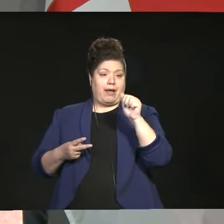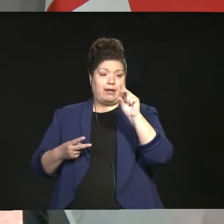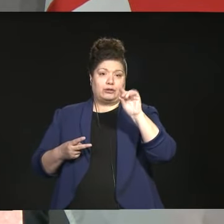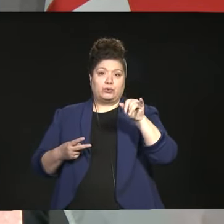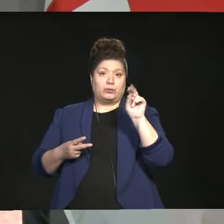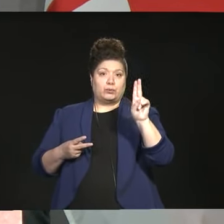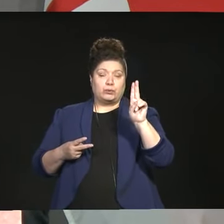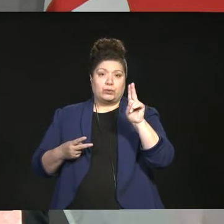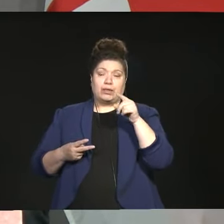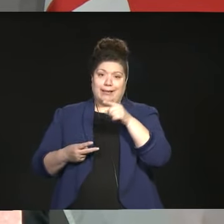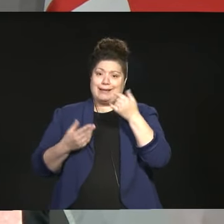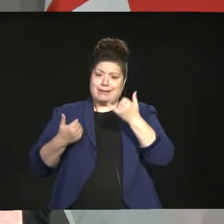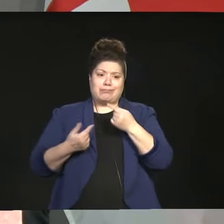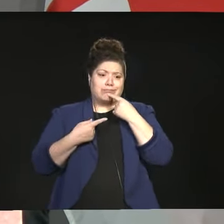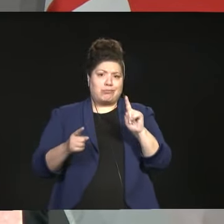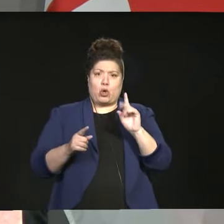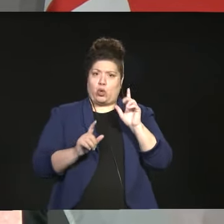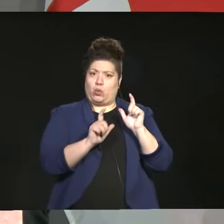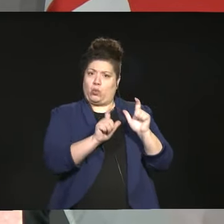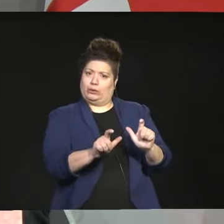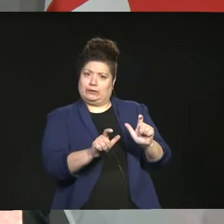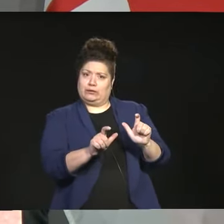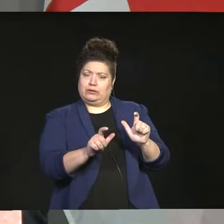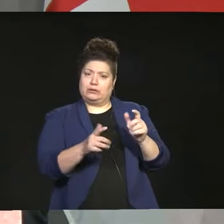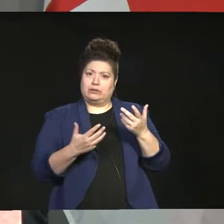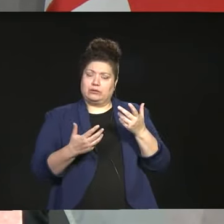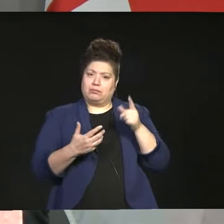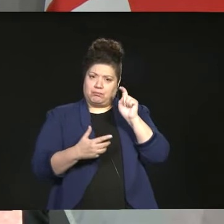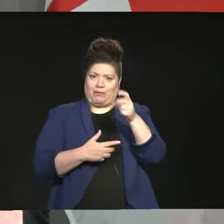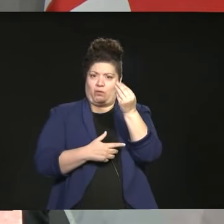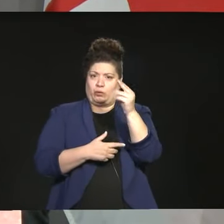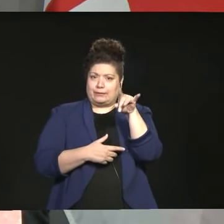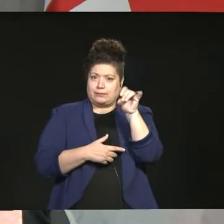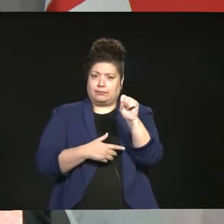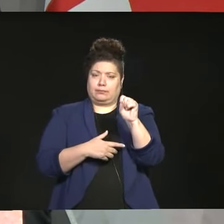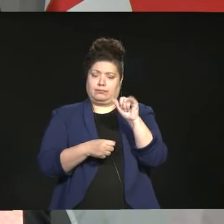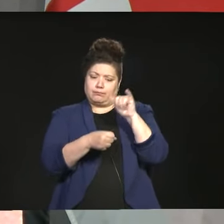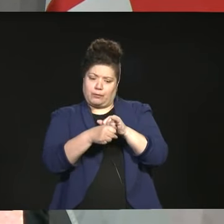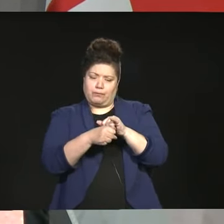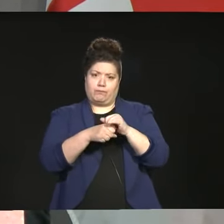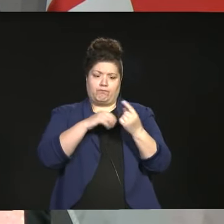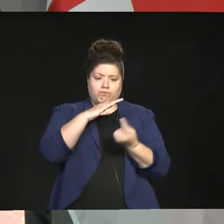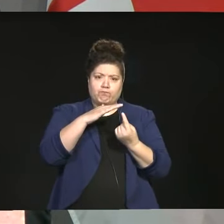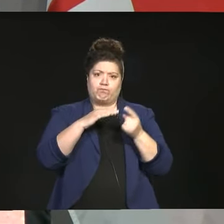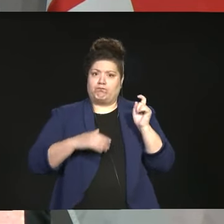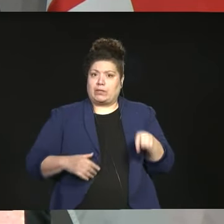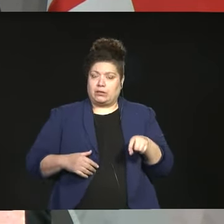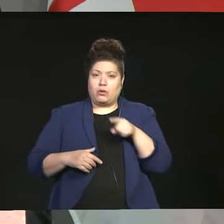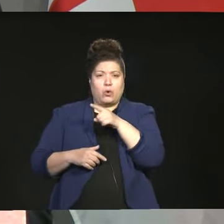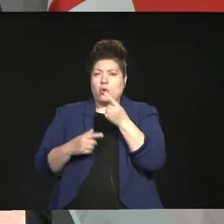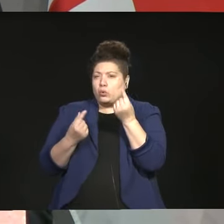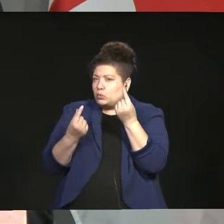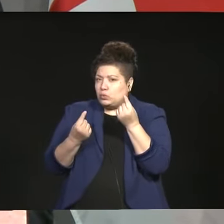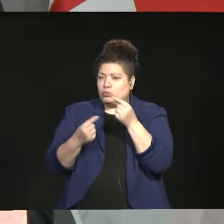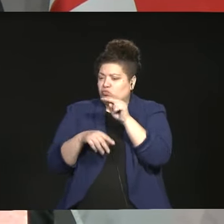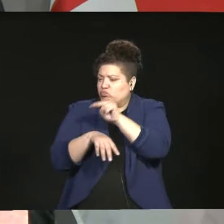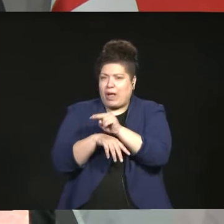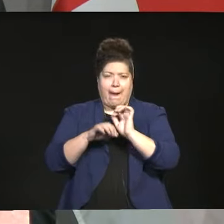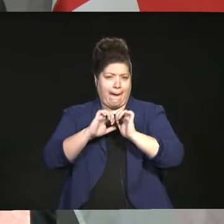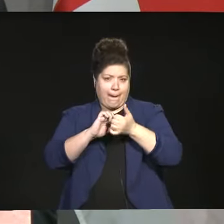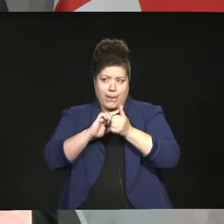quoi pour imposer cette quarantaine? Je peux comprendre que maintenant on ordonne, on ne fait pas juste suggérer, mais est-ce que vous avez